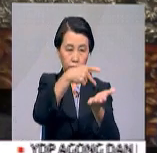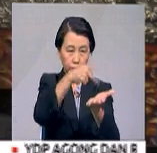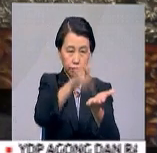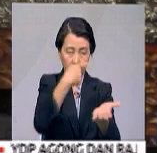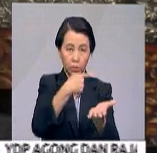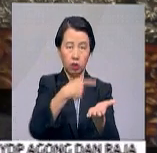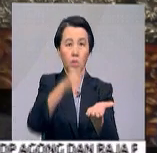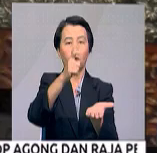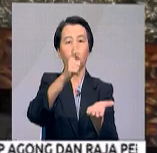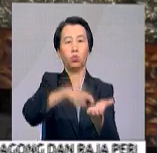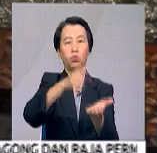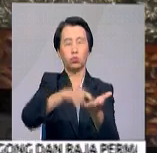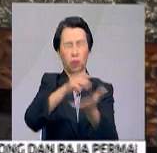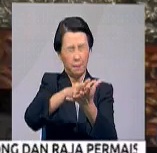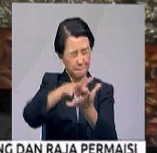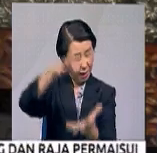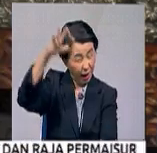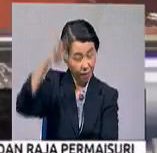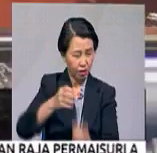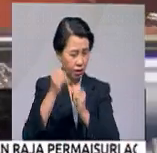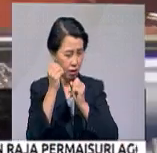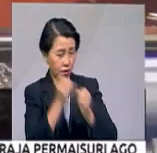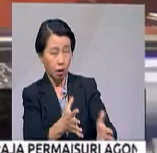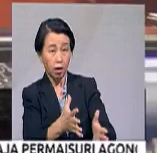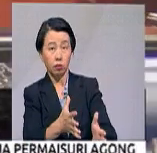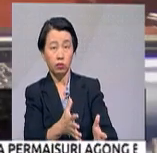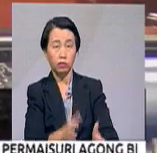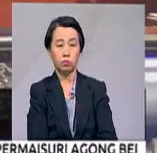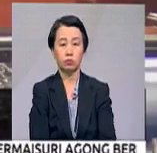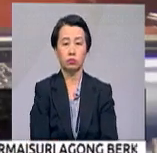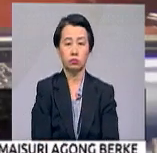hutang yang begitu banyak ditinggalkan.